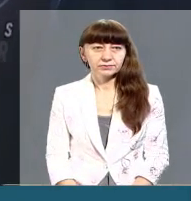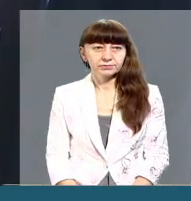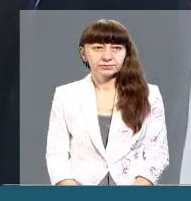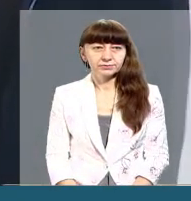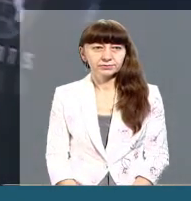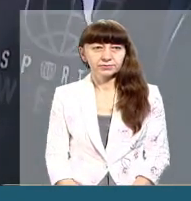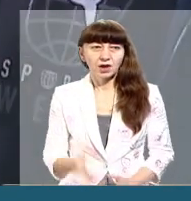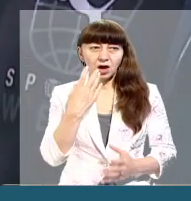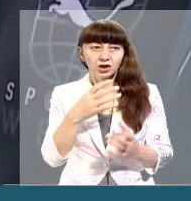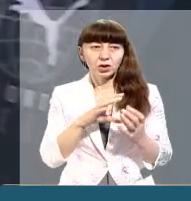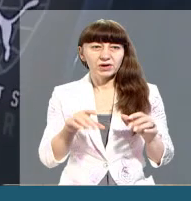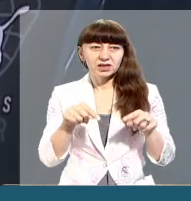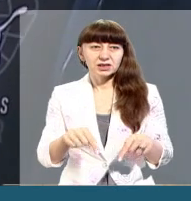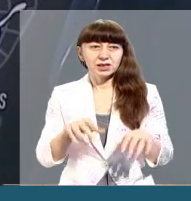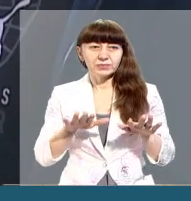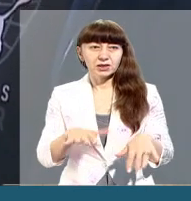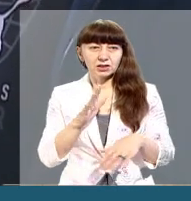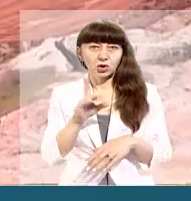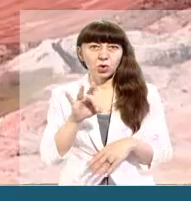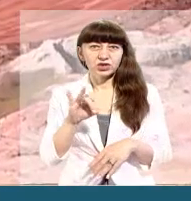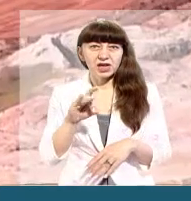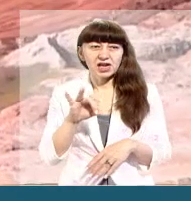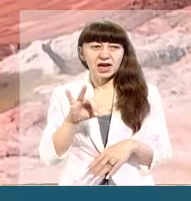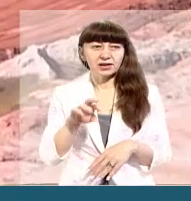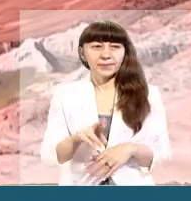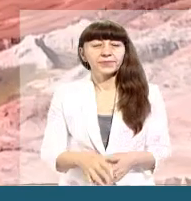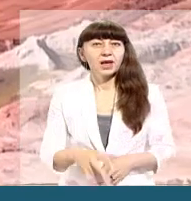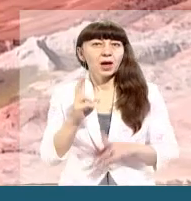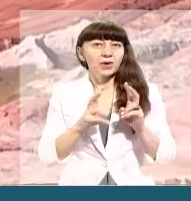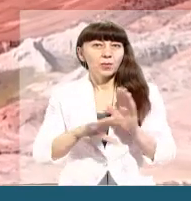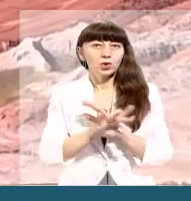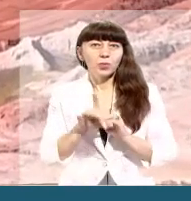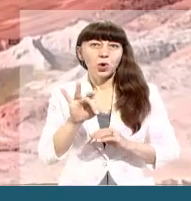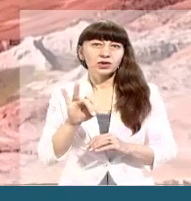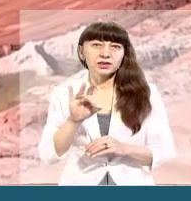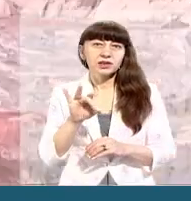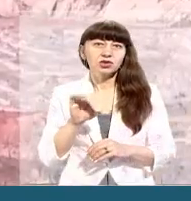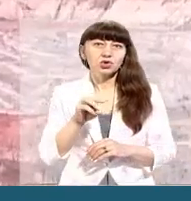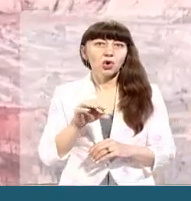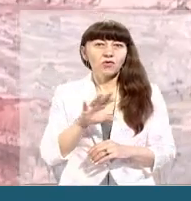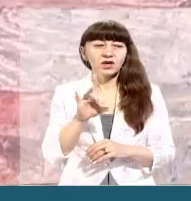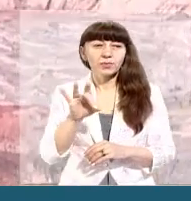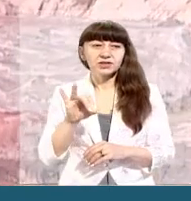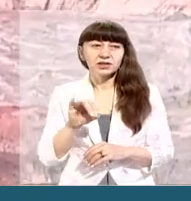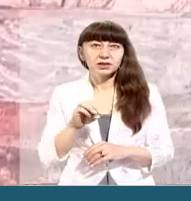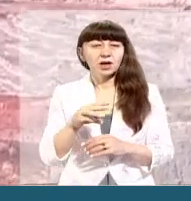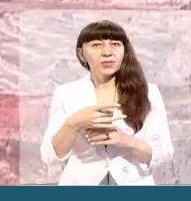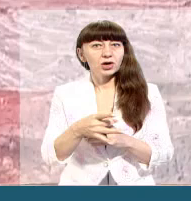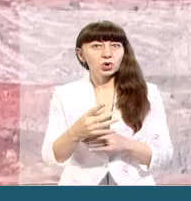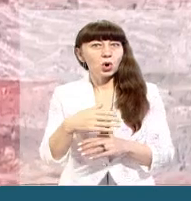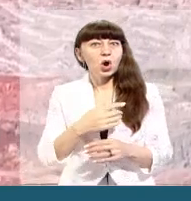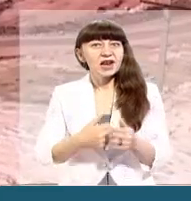Хорошо. Отопление здесь местное, да? Котельное. Предприятие по добыче бокситов в Камыстинском районе остается одним из